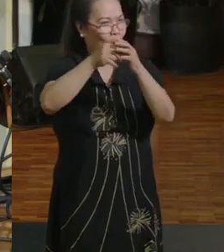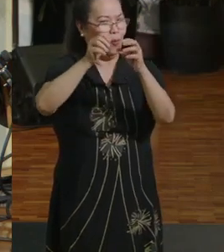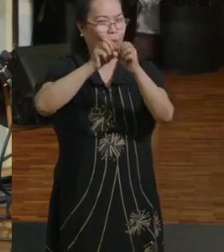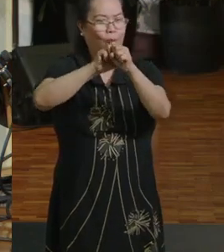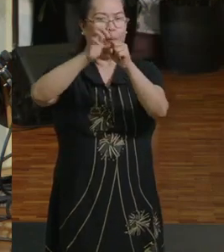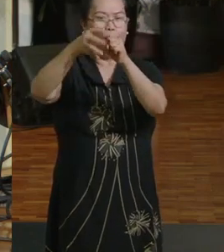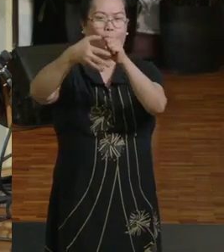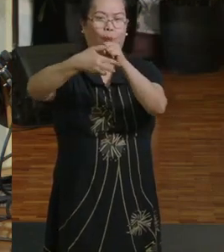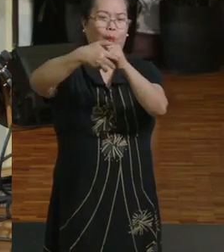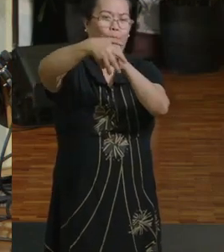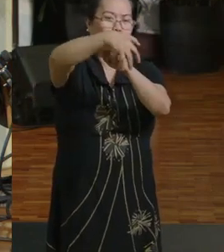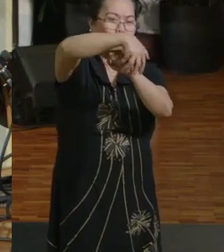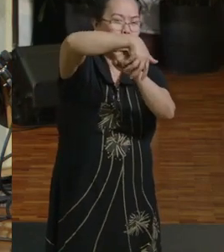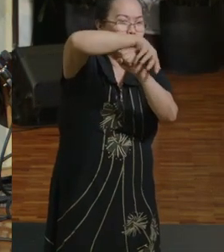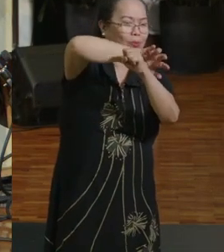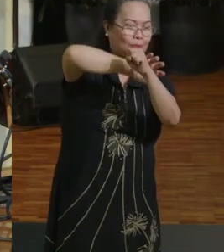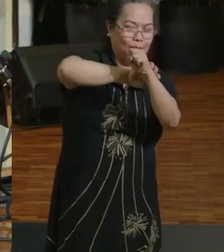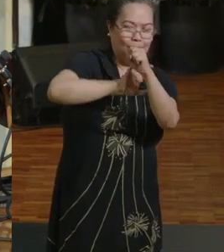mundo.